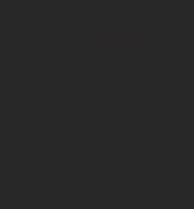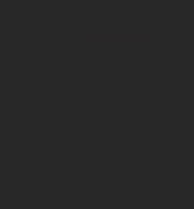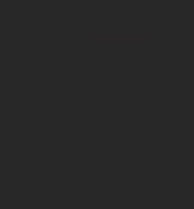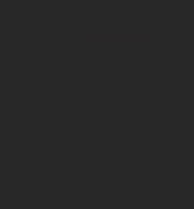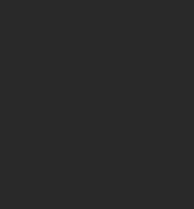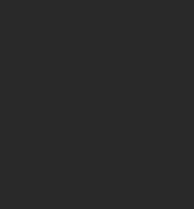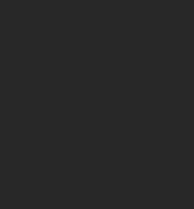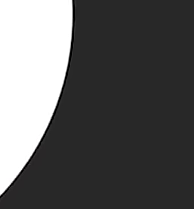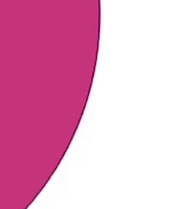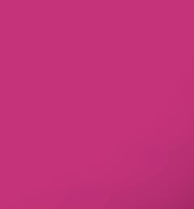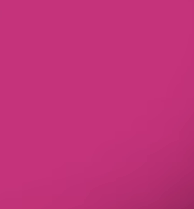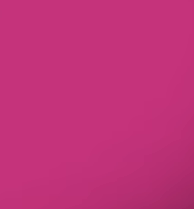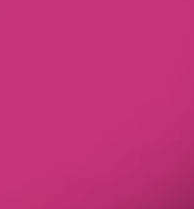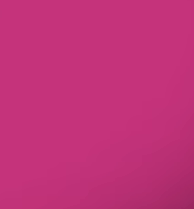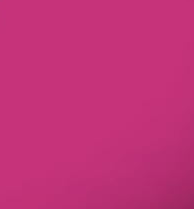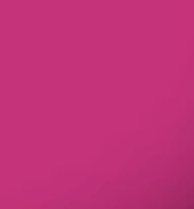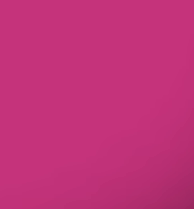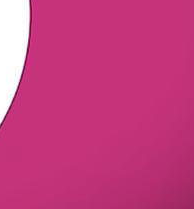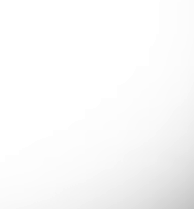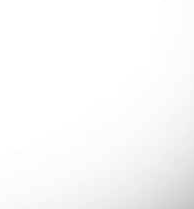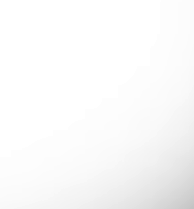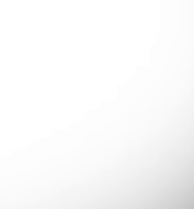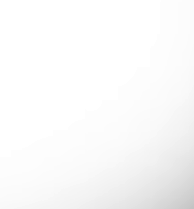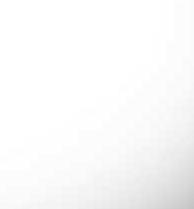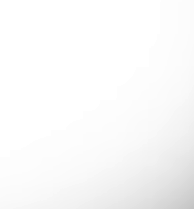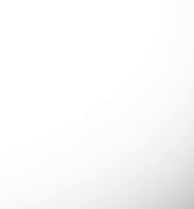Re, viss ēters ir te!